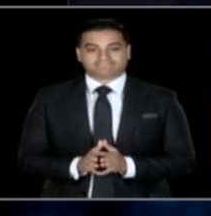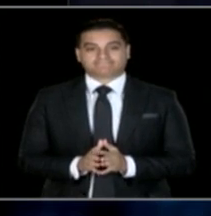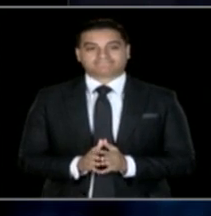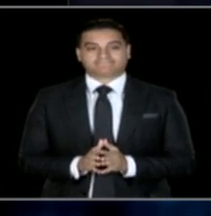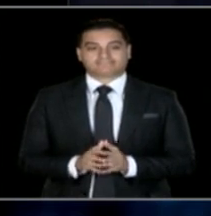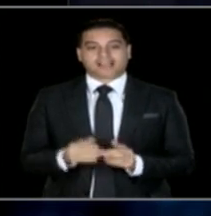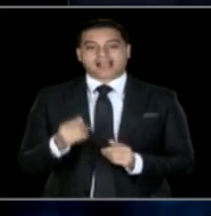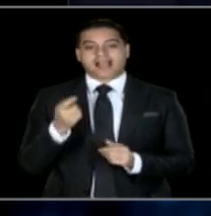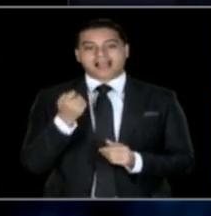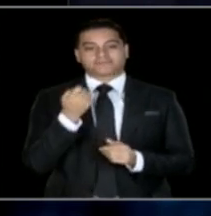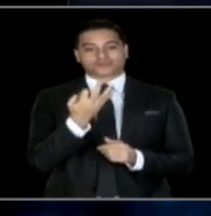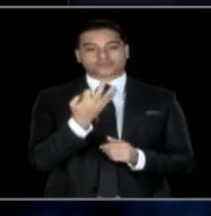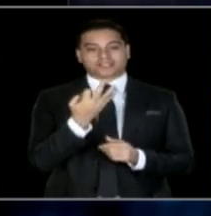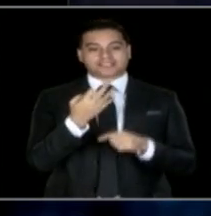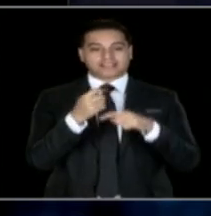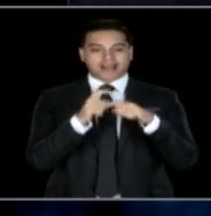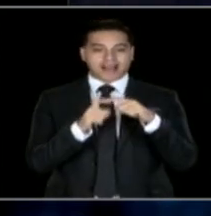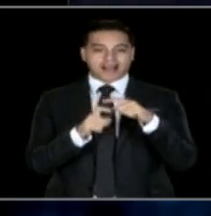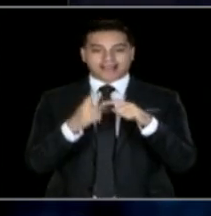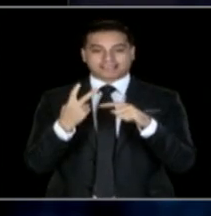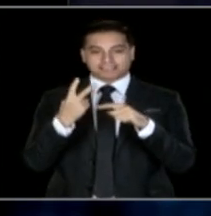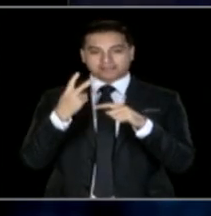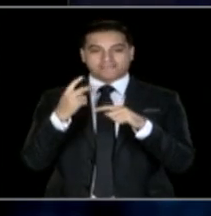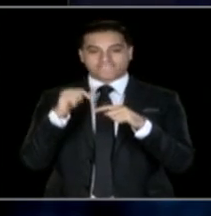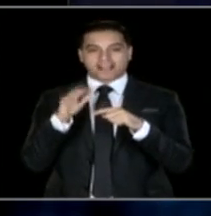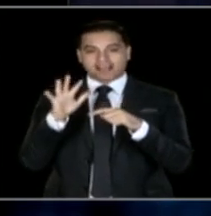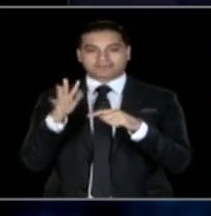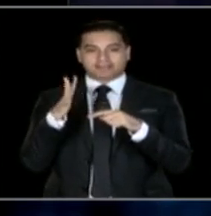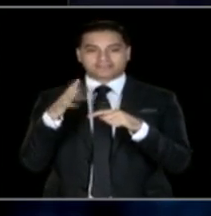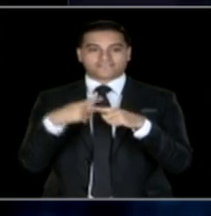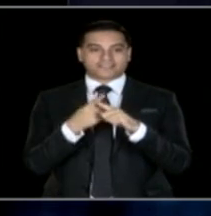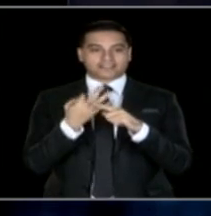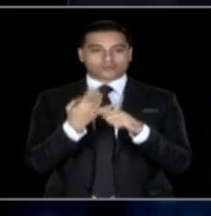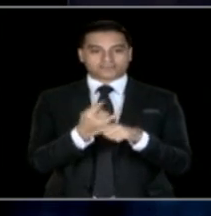35 على 7 فيها الخمسة، 5 في 53 بكام؟